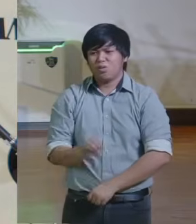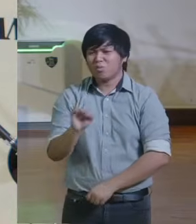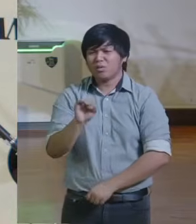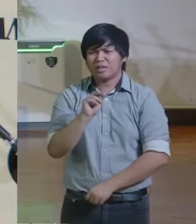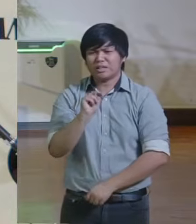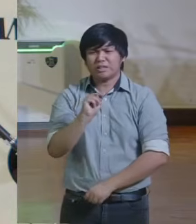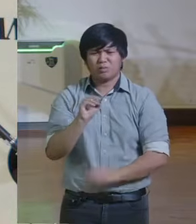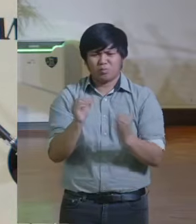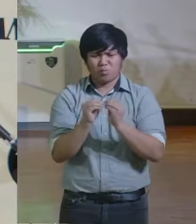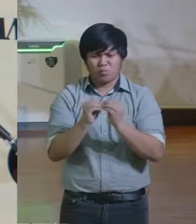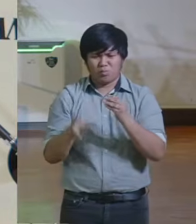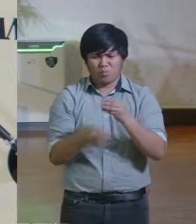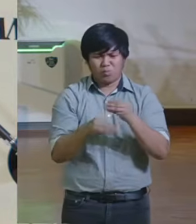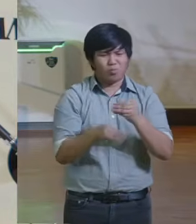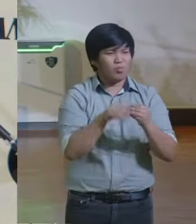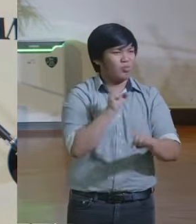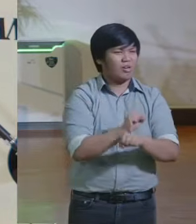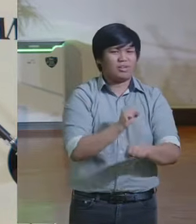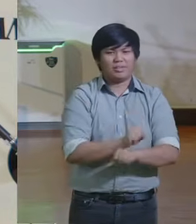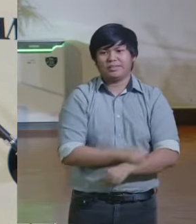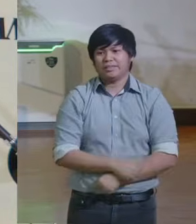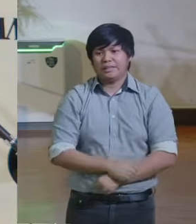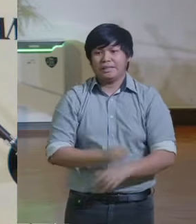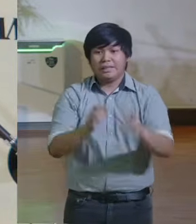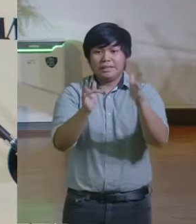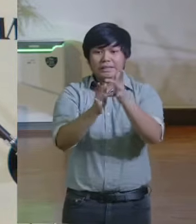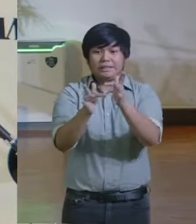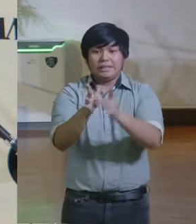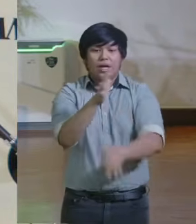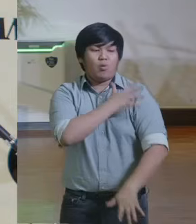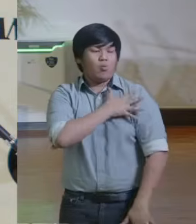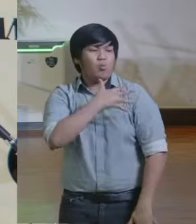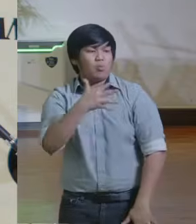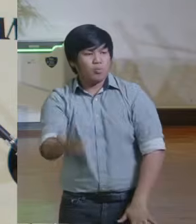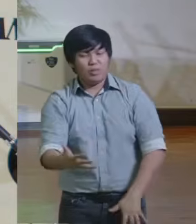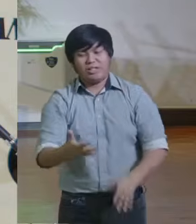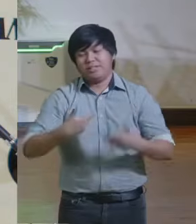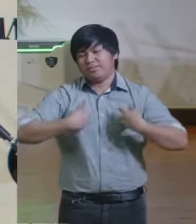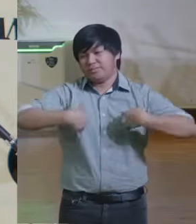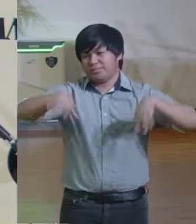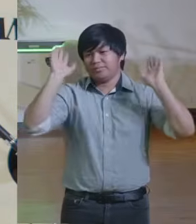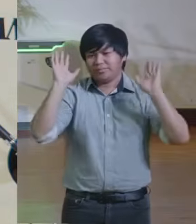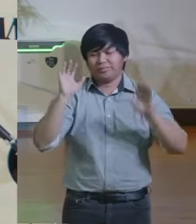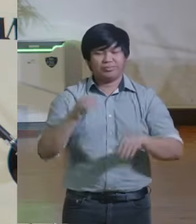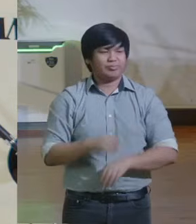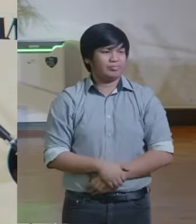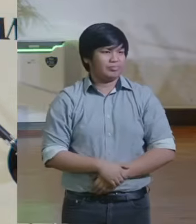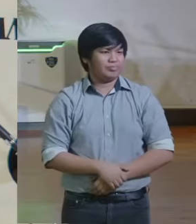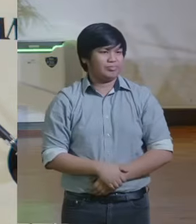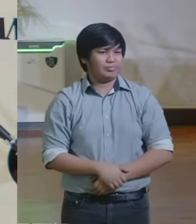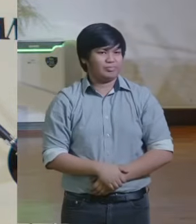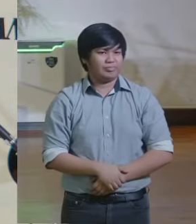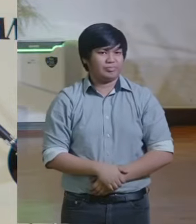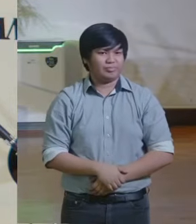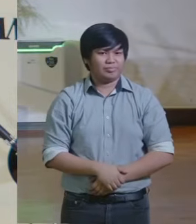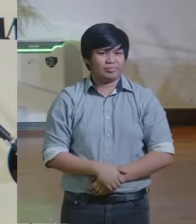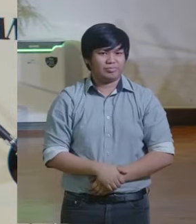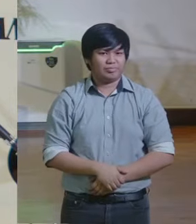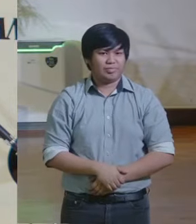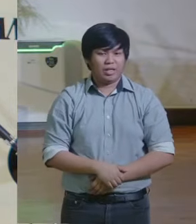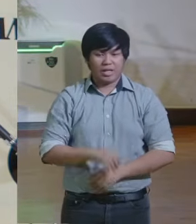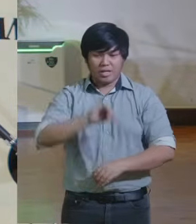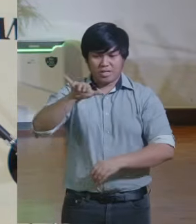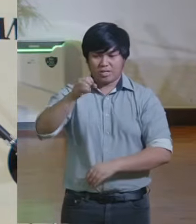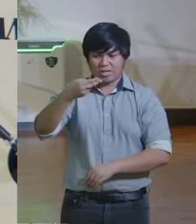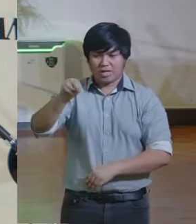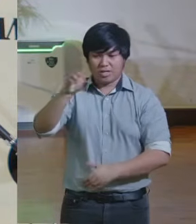Makikita natin dito na voluntaryong ibinigay ni Jesus ang kanyang sarili na isang willing sacrifice. Sabi niya po yun sa